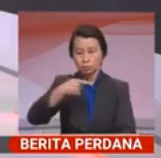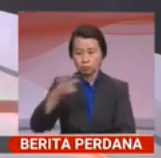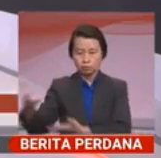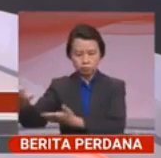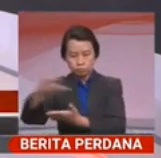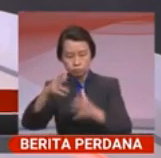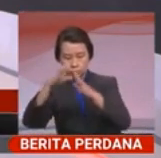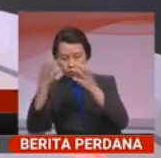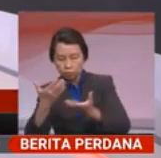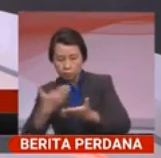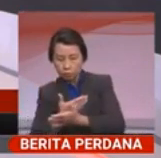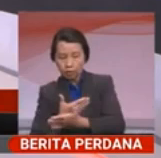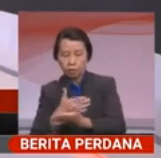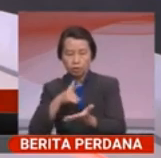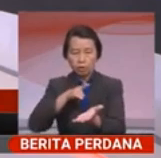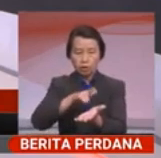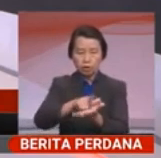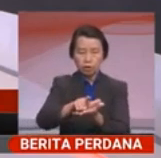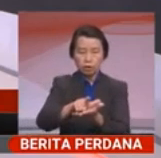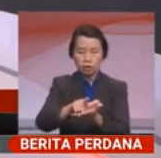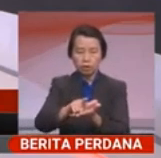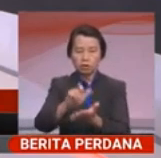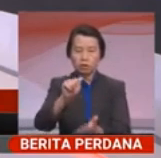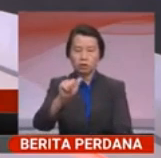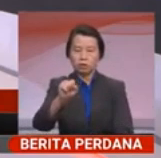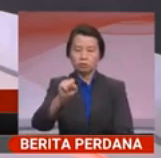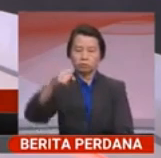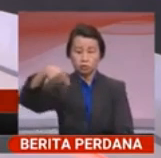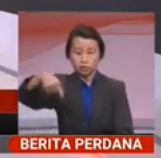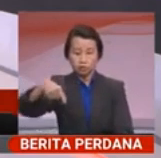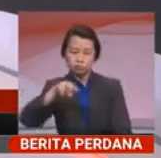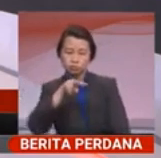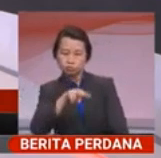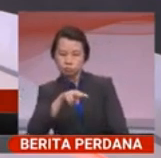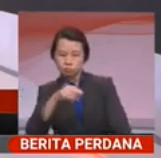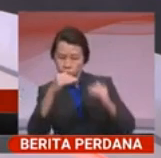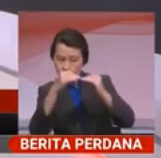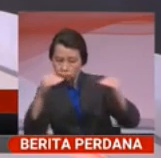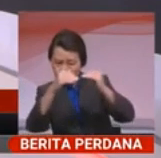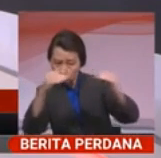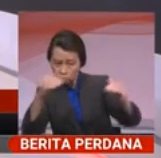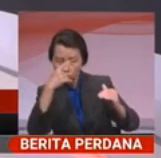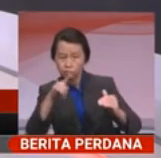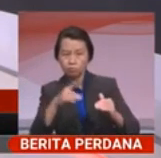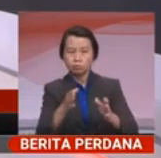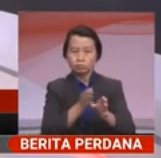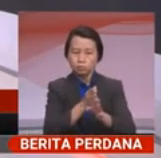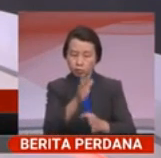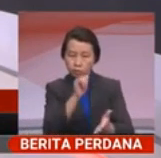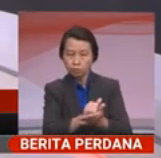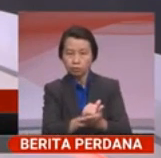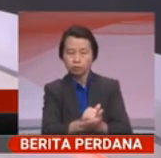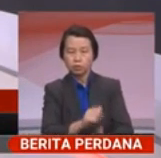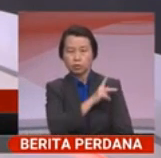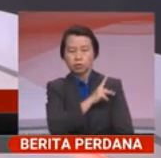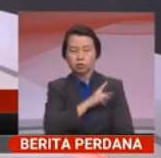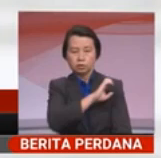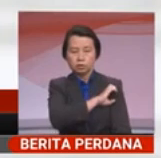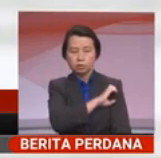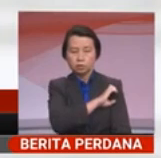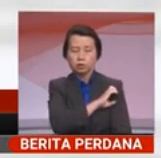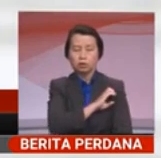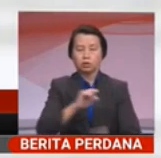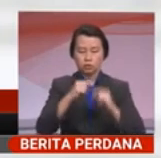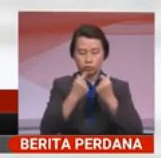tinjauan global terbaru Airport Service Quality ASQ yang menjadi penanda aras bagi segmen berkenaan. Ketua Pegawai